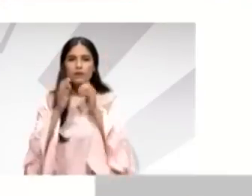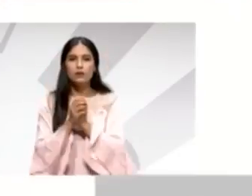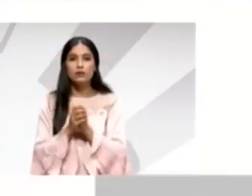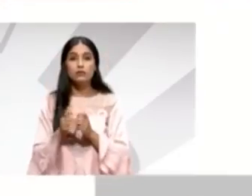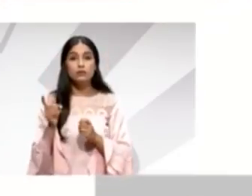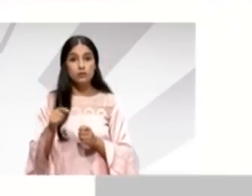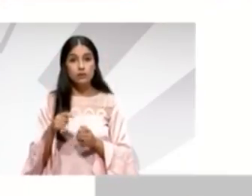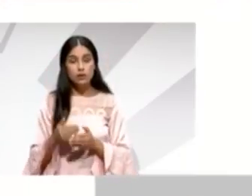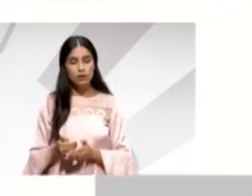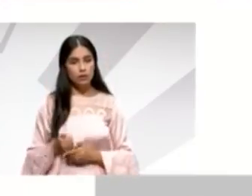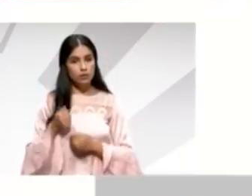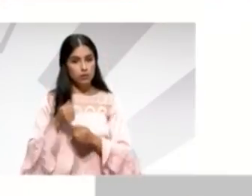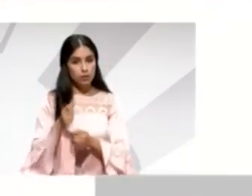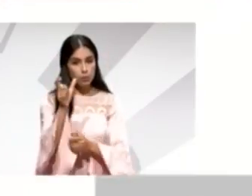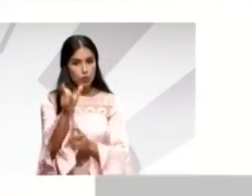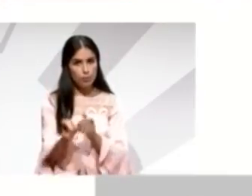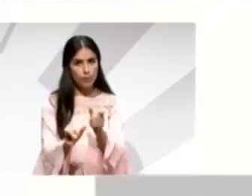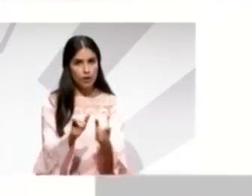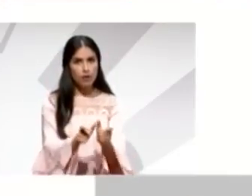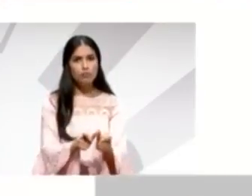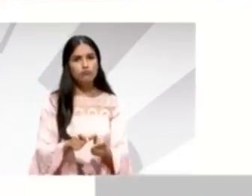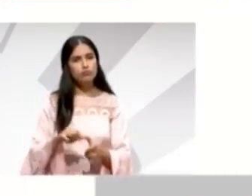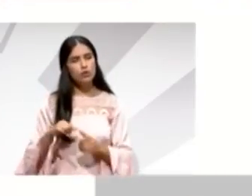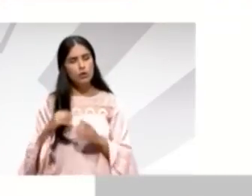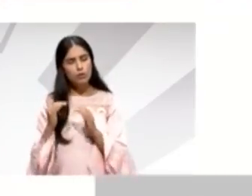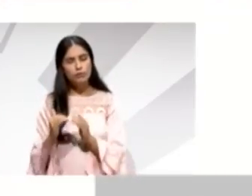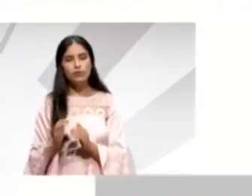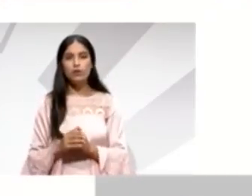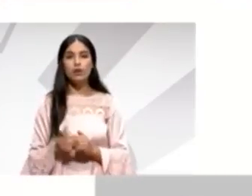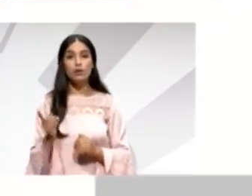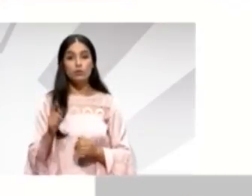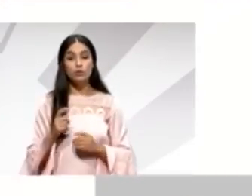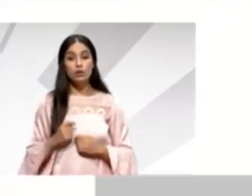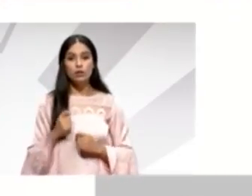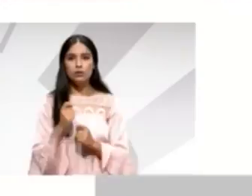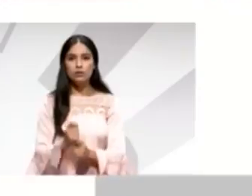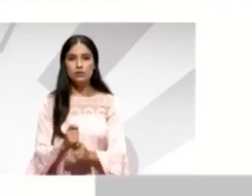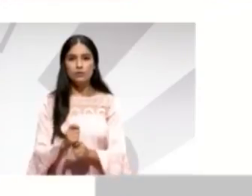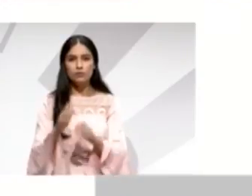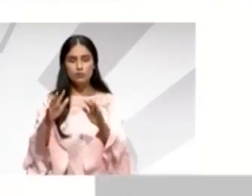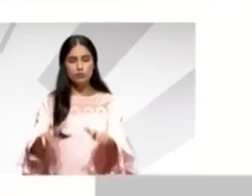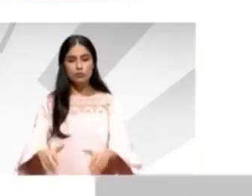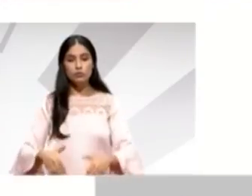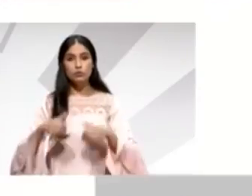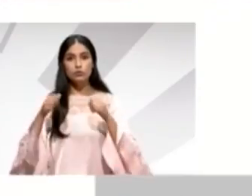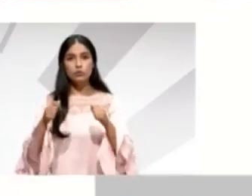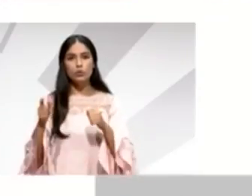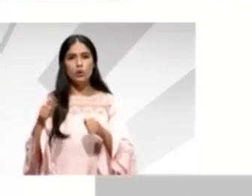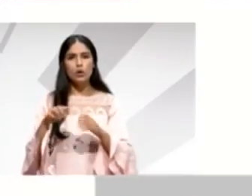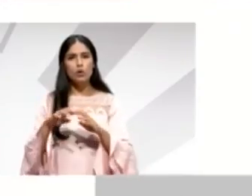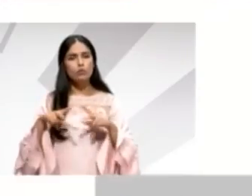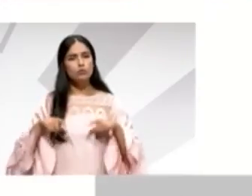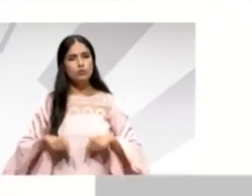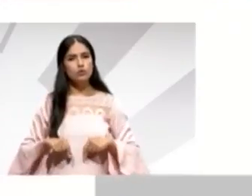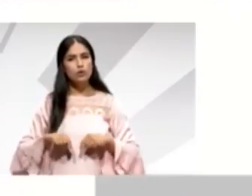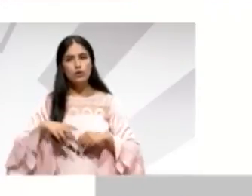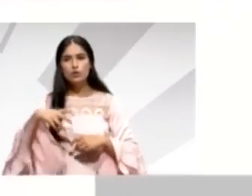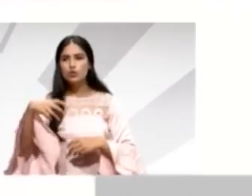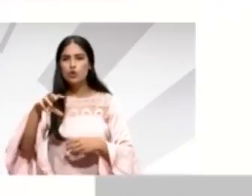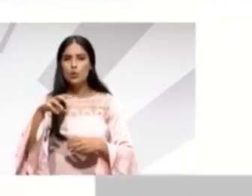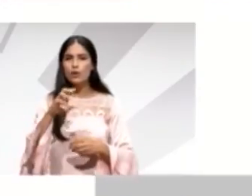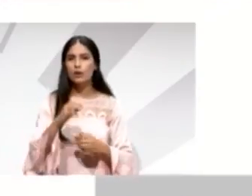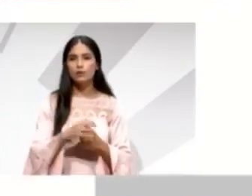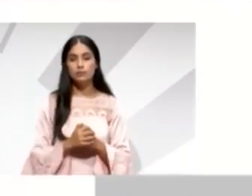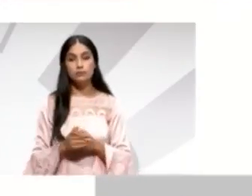المراه الريفيه والعائلات المعز ملتزم بالحضور الدائم في مجلس النواب والمجالس الجهويه والتنسيق والتشاور مع